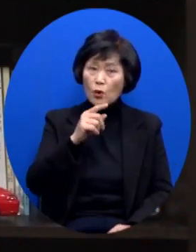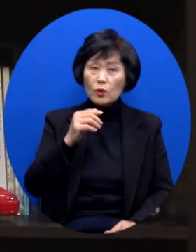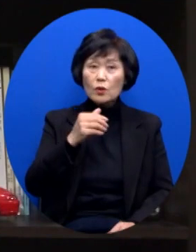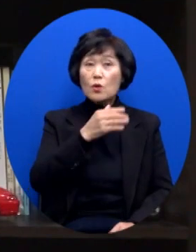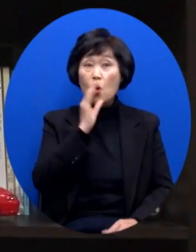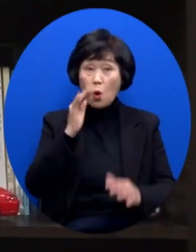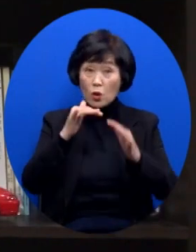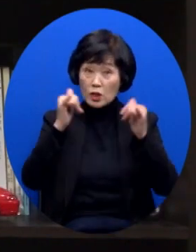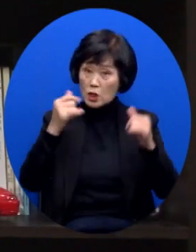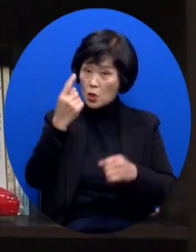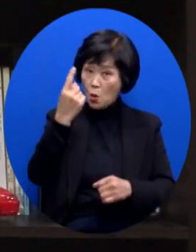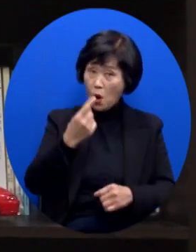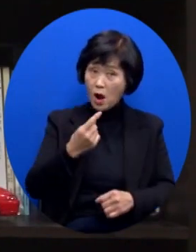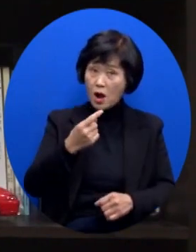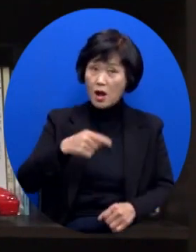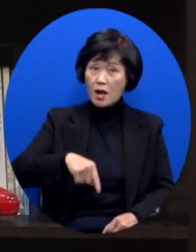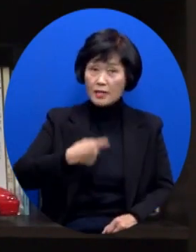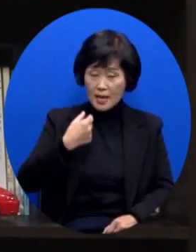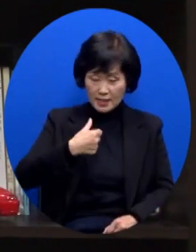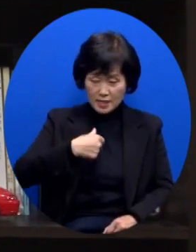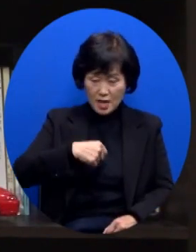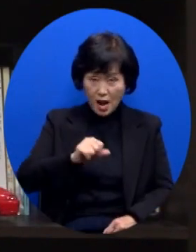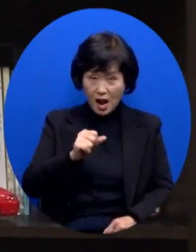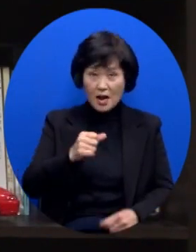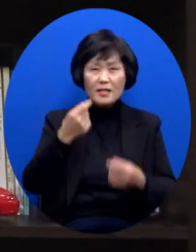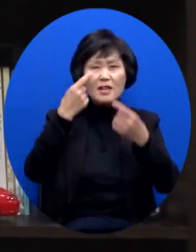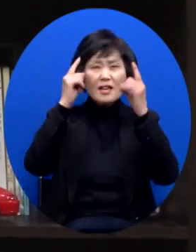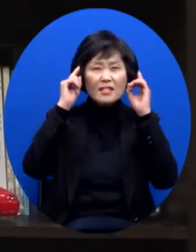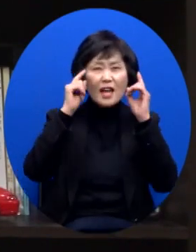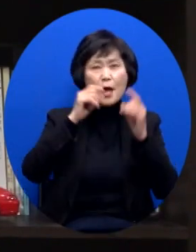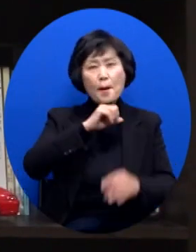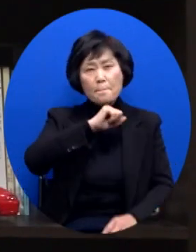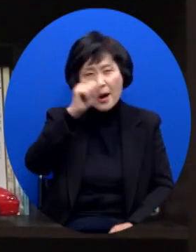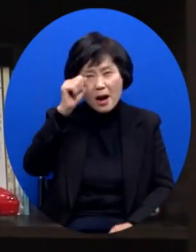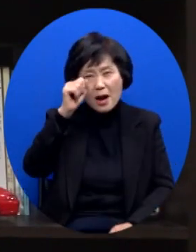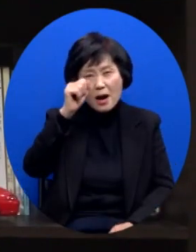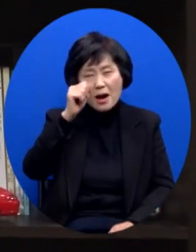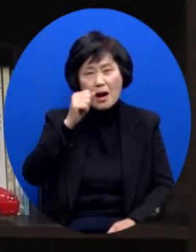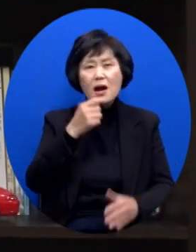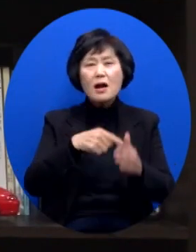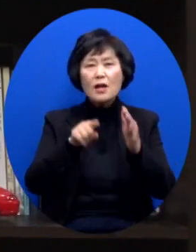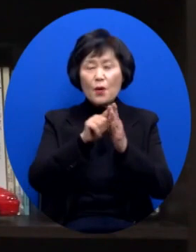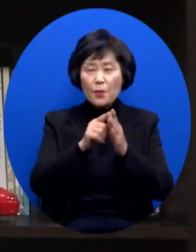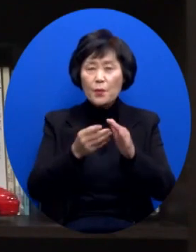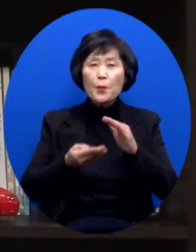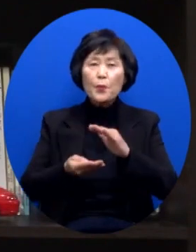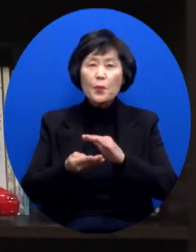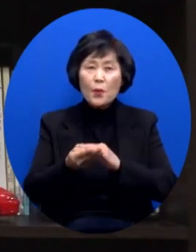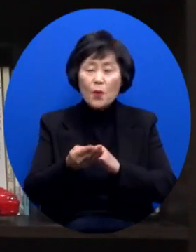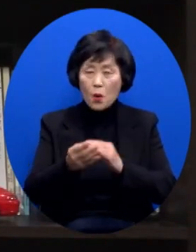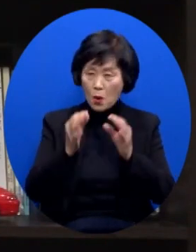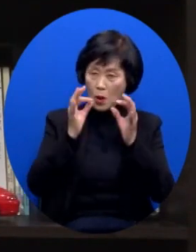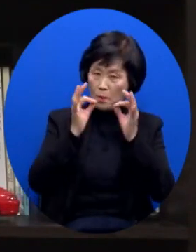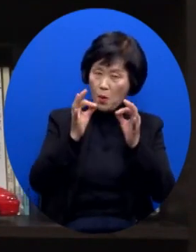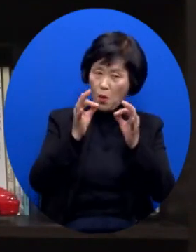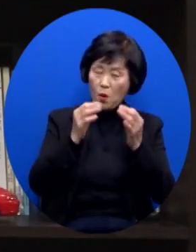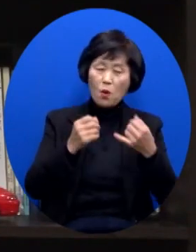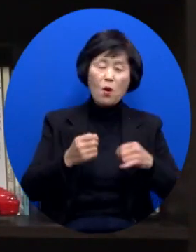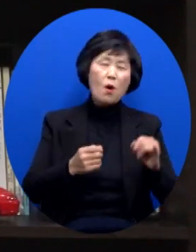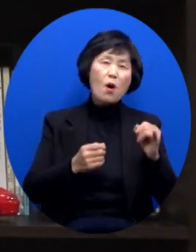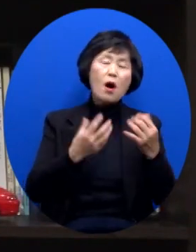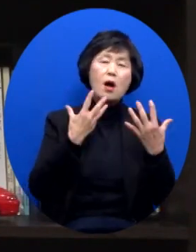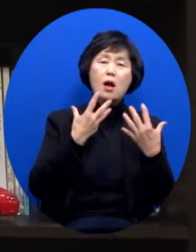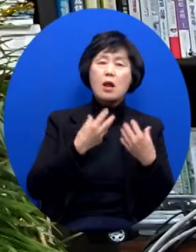어르신이 오셔서 자기 아들 대학에 좀 붙여달라고 청탁한 걸 보고 나서는 이분은